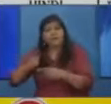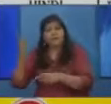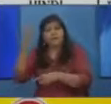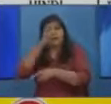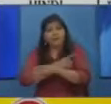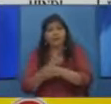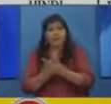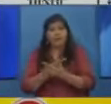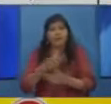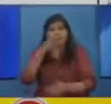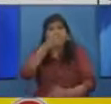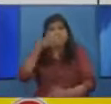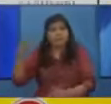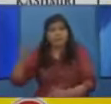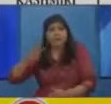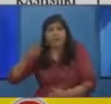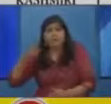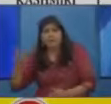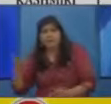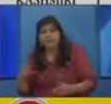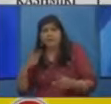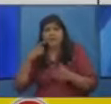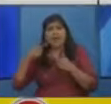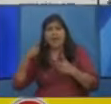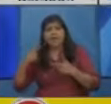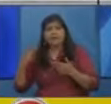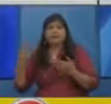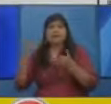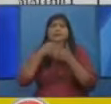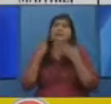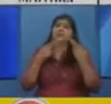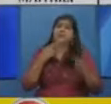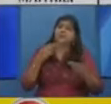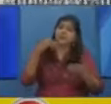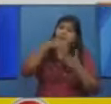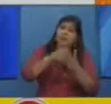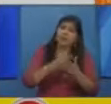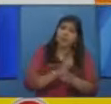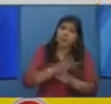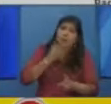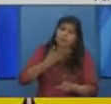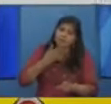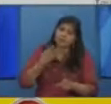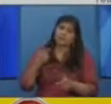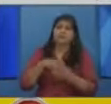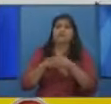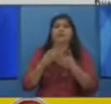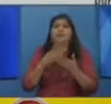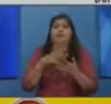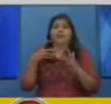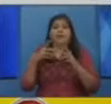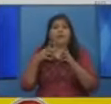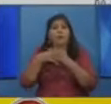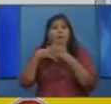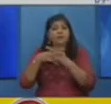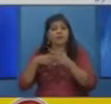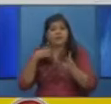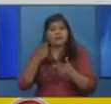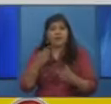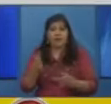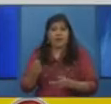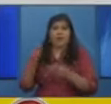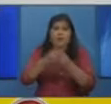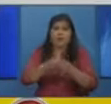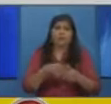एक वाक्य को अलग अलग भाषाओं में कैसे बोलते हैं क्या सीख सकते हैं। आप इस वेबसाइट के लिए कंट्रीब्यूट भी